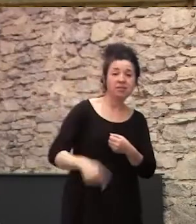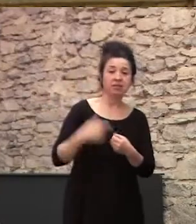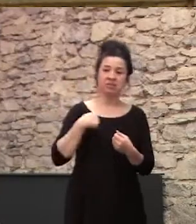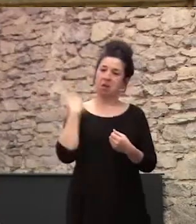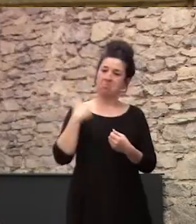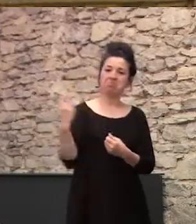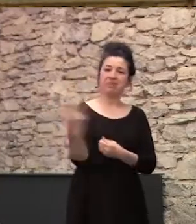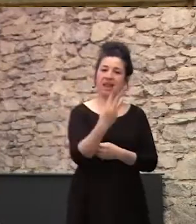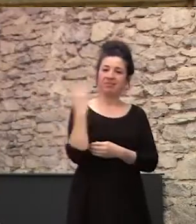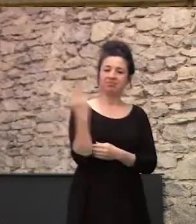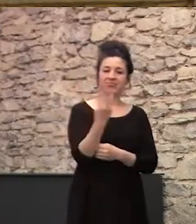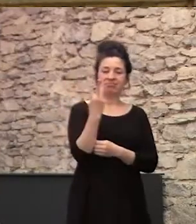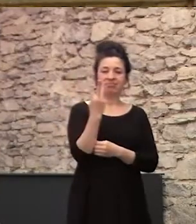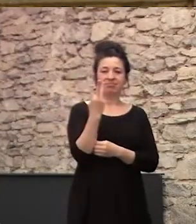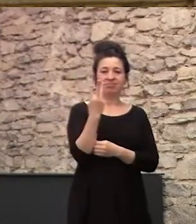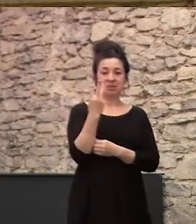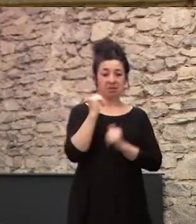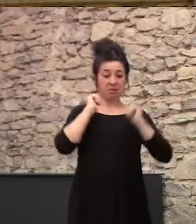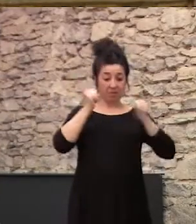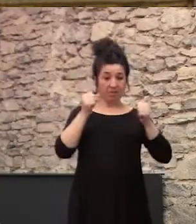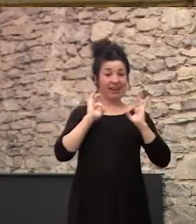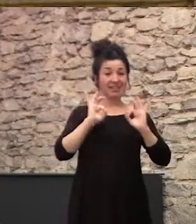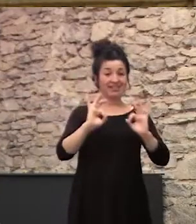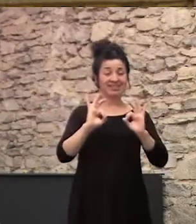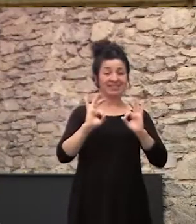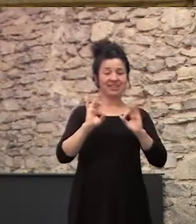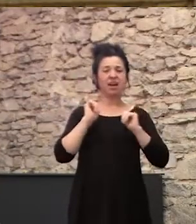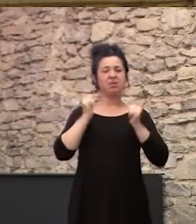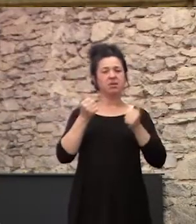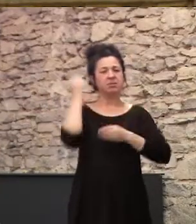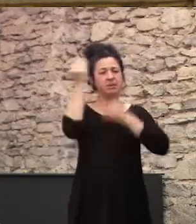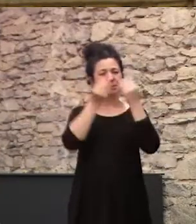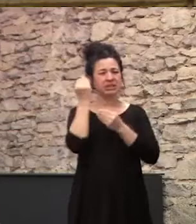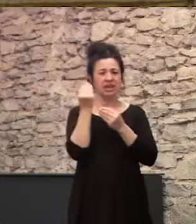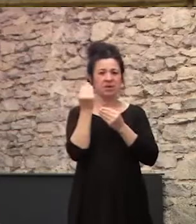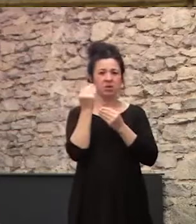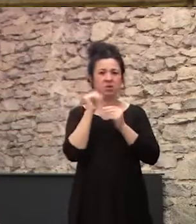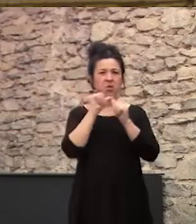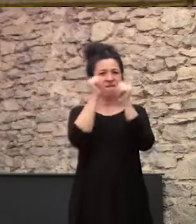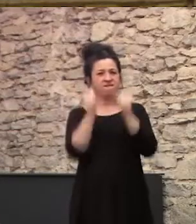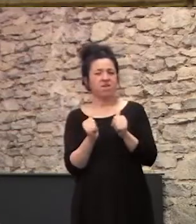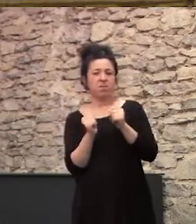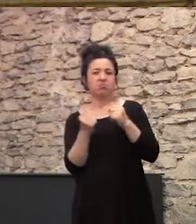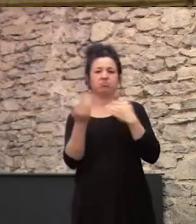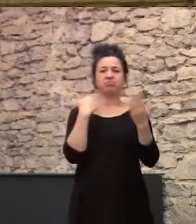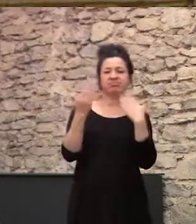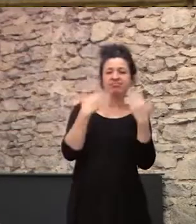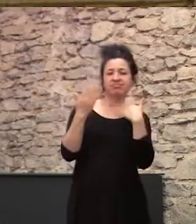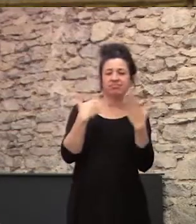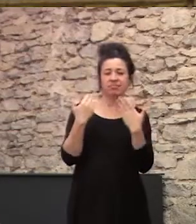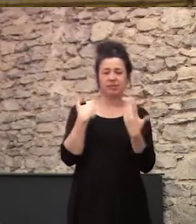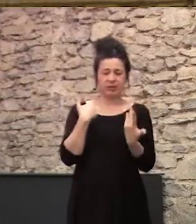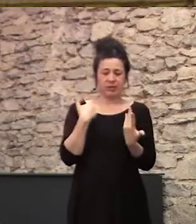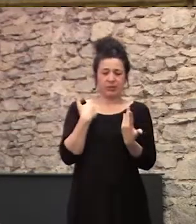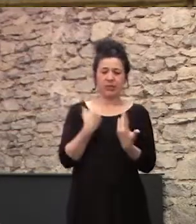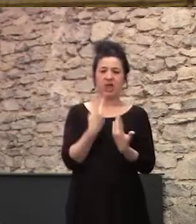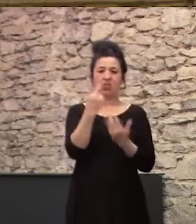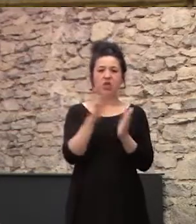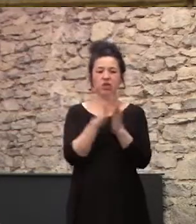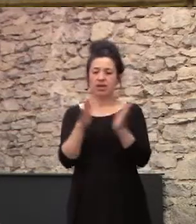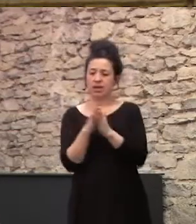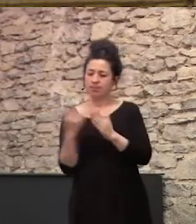bat, eta hasi zen hortik, eta lehenko pentsatu genuen elkarrezketa formatu bat egitea, baina nahiko askaria pentsatu genuen bi liburuen artean, ba,